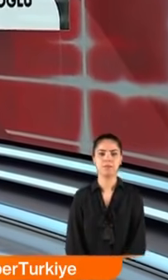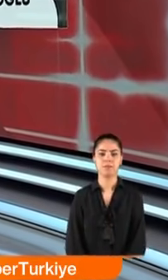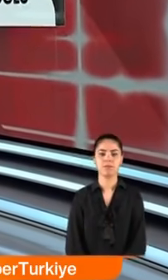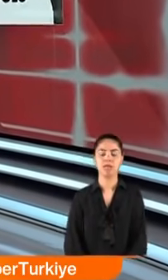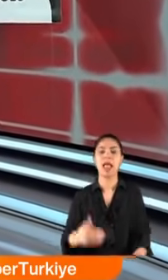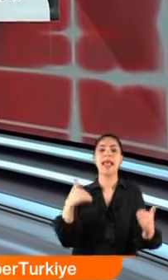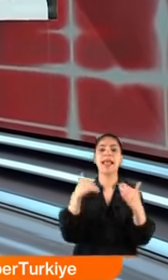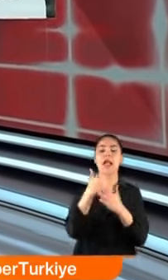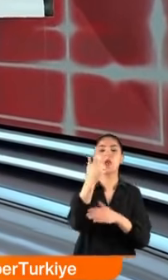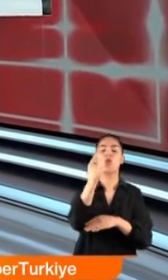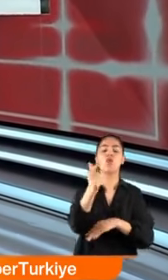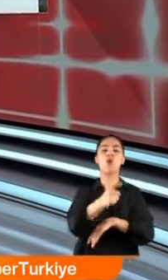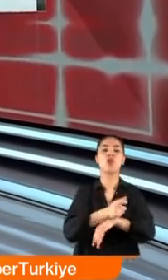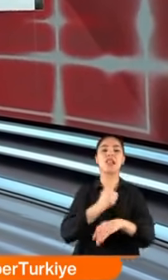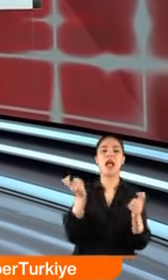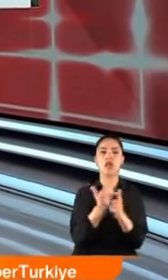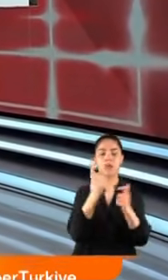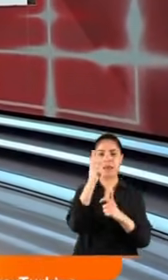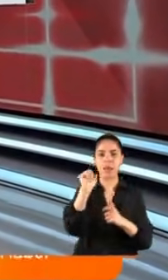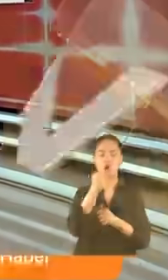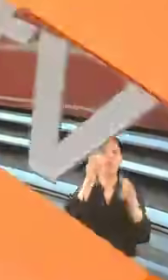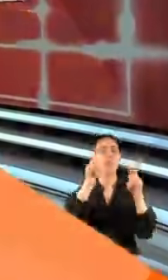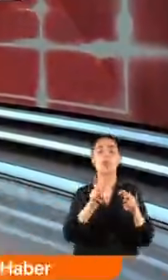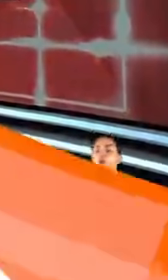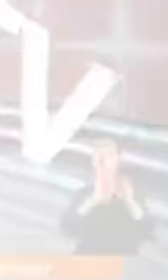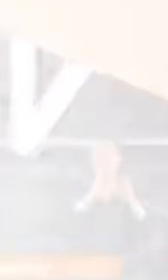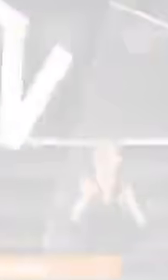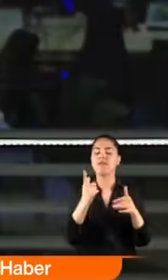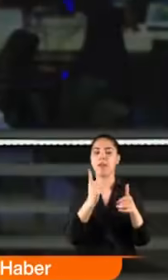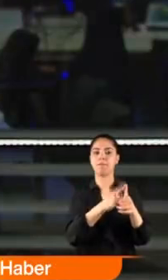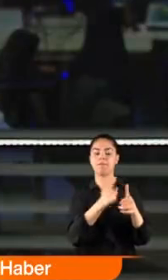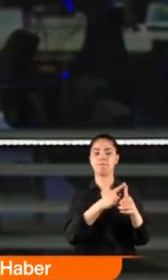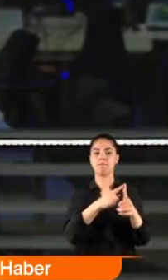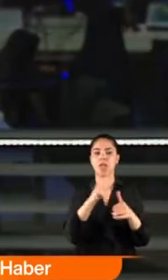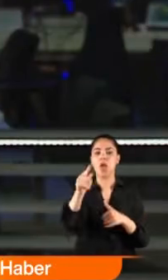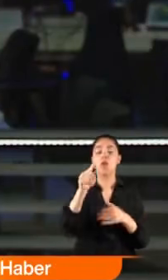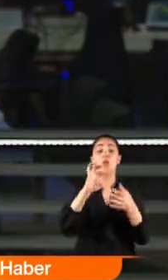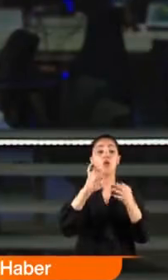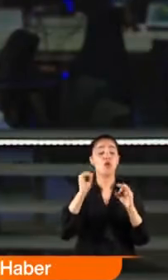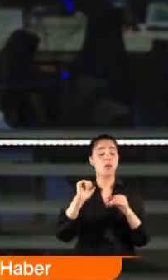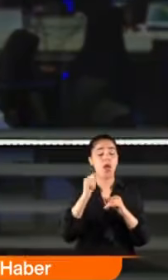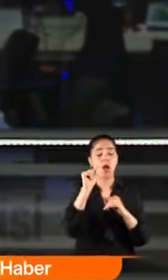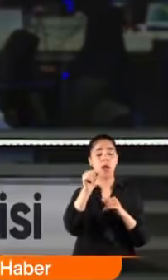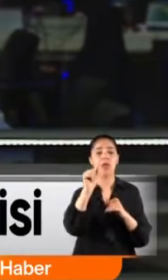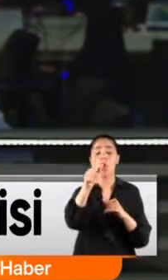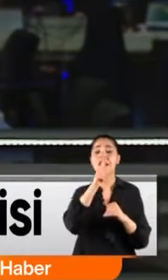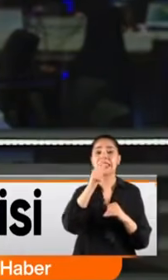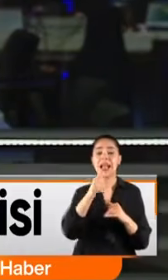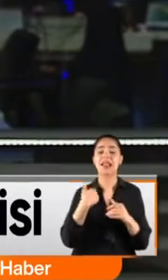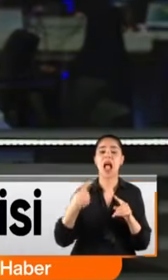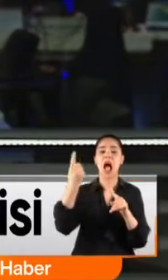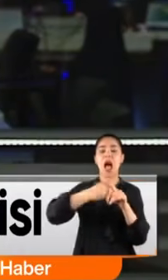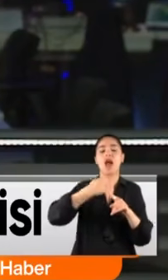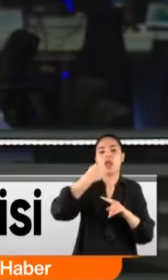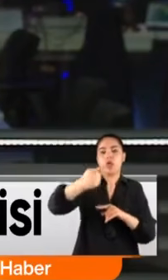Yaklaşık 3,5 saat süren kabine toplantısının iki önemli başlığından biriydi aslında az önce dinlediğimiz sesler Cem Üretir. O seslere ilişkin birkaç tane de ben ek